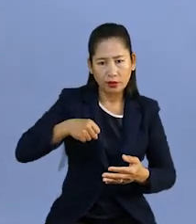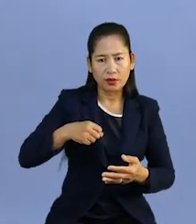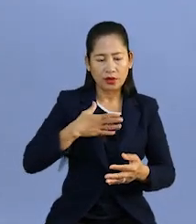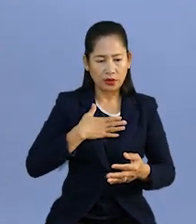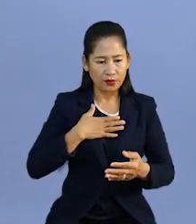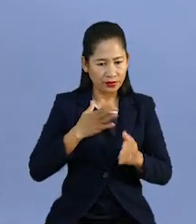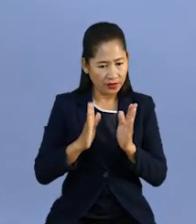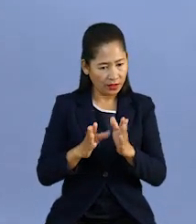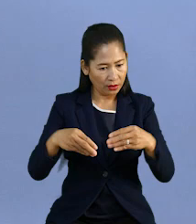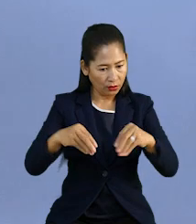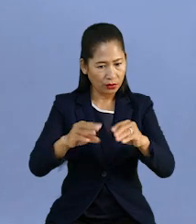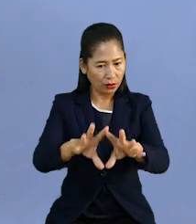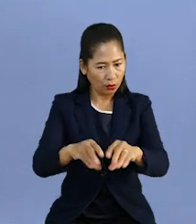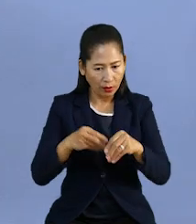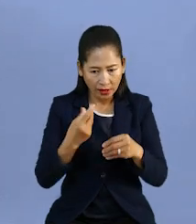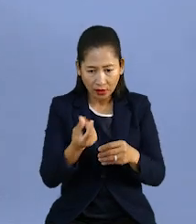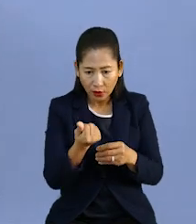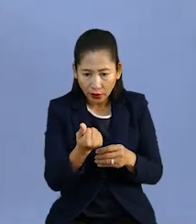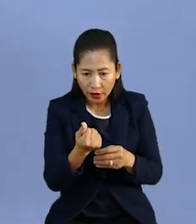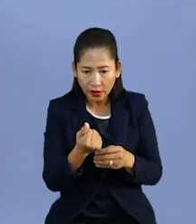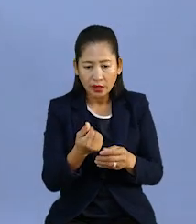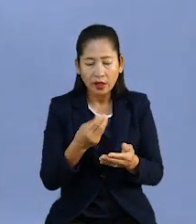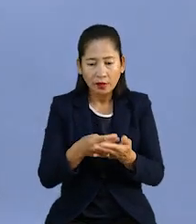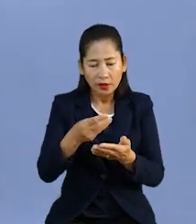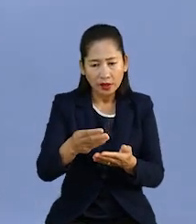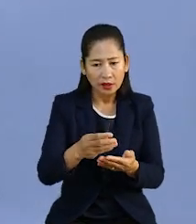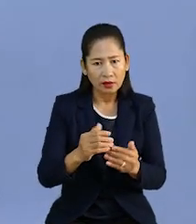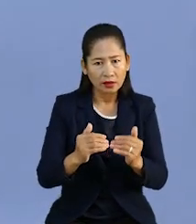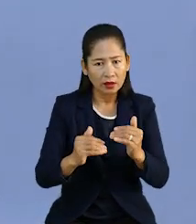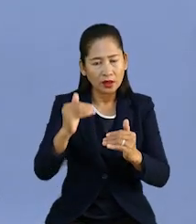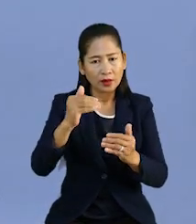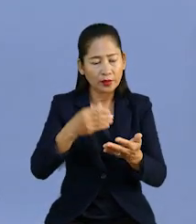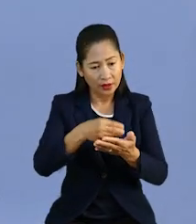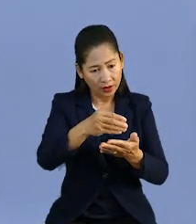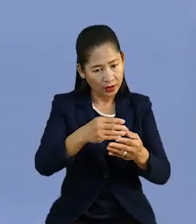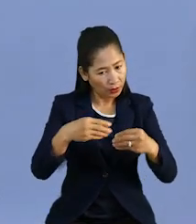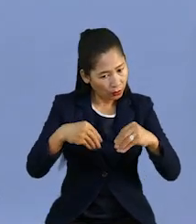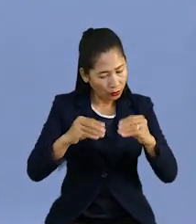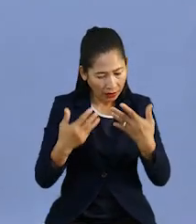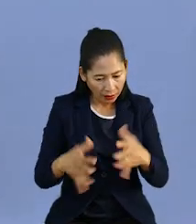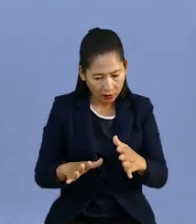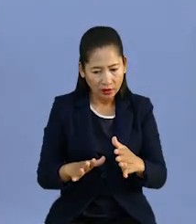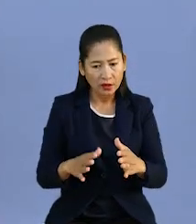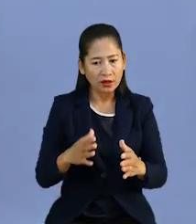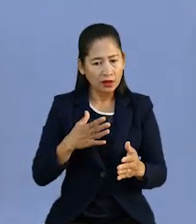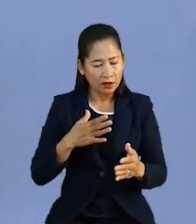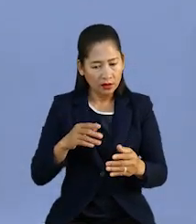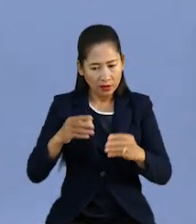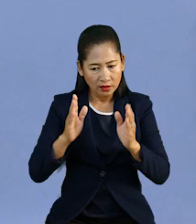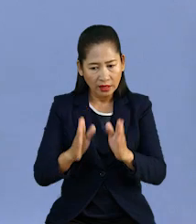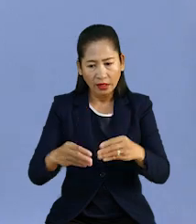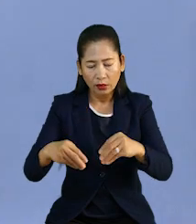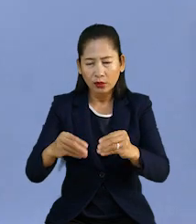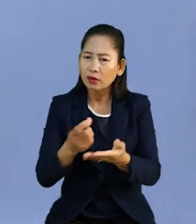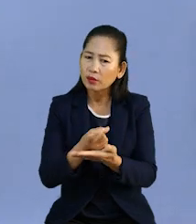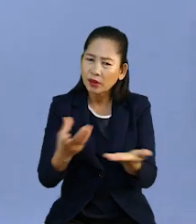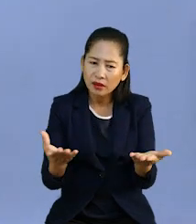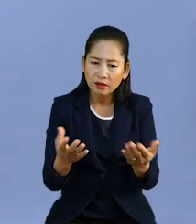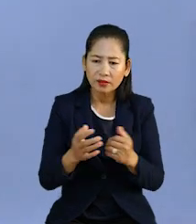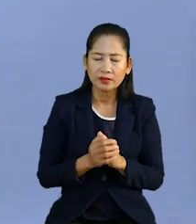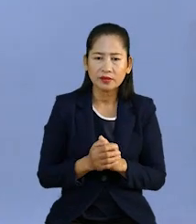nẹt lúa nếu pe đây tờ tua ban prạ pi nẹt tình lơ pi đầm lấy tùng đình này luôn lụa được chứ nào ta quạt trở thơ đôi mặt